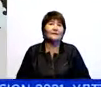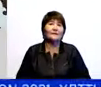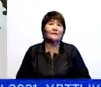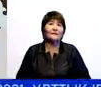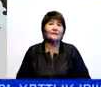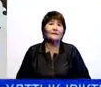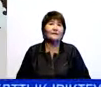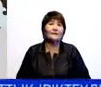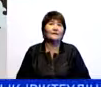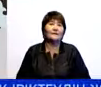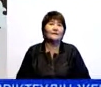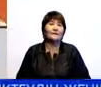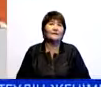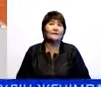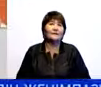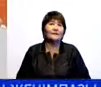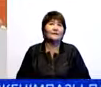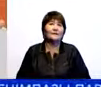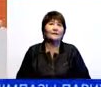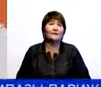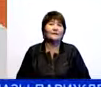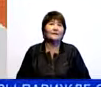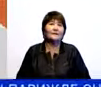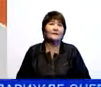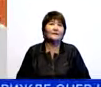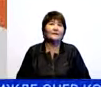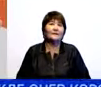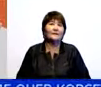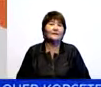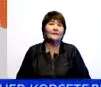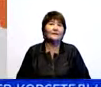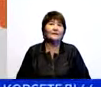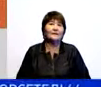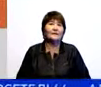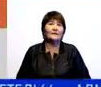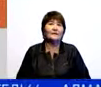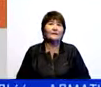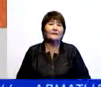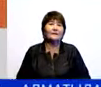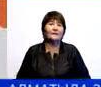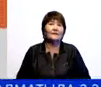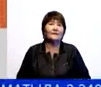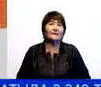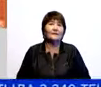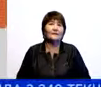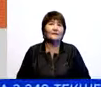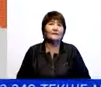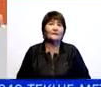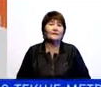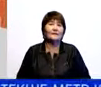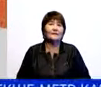ойға жақындарымын. Сай жігіт болам десең талғамымда, сырды өткен бабаларға жақын